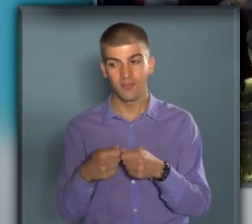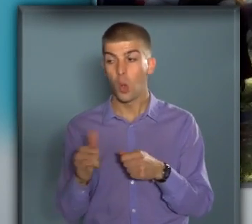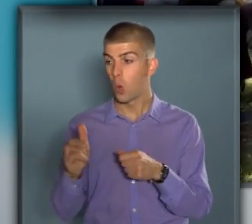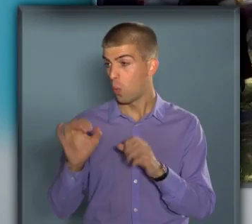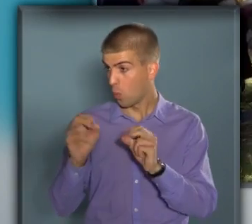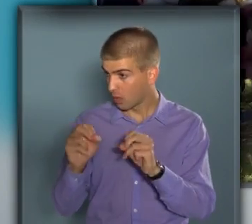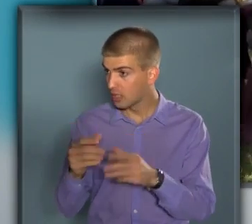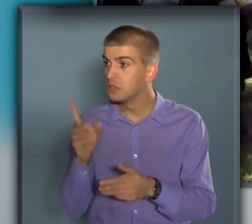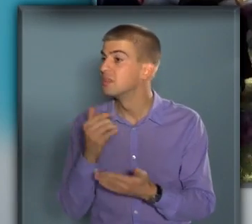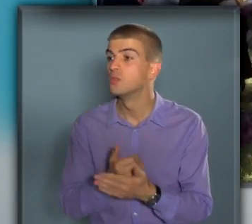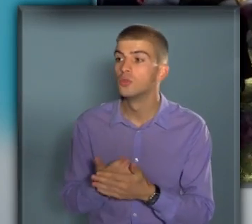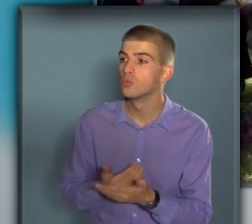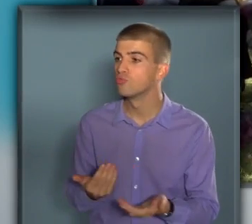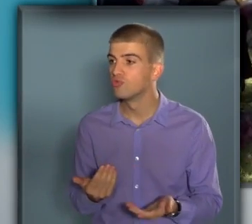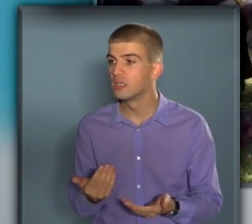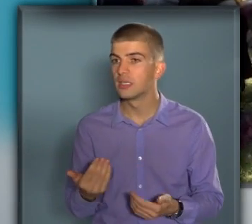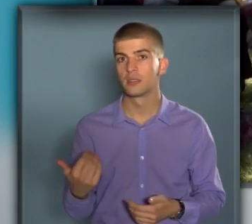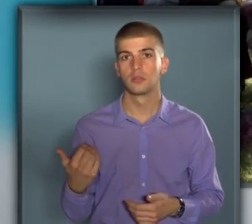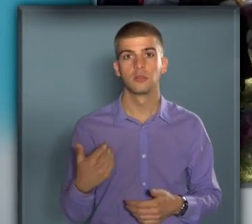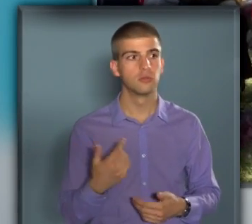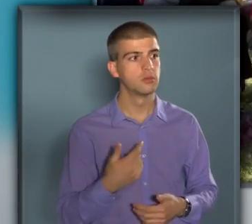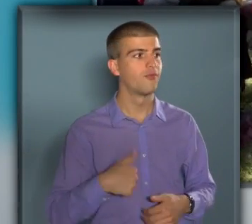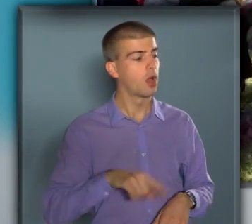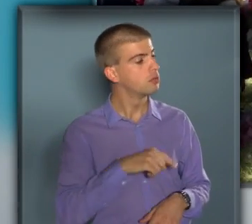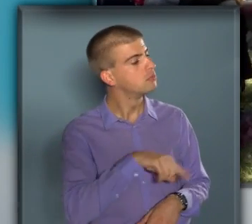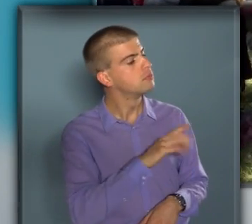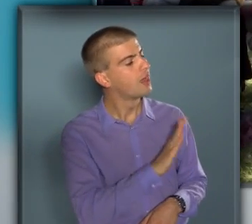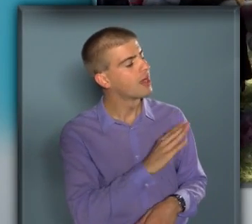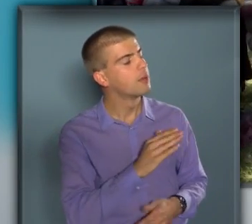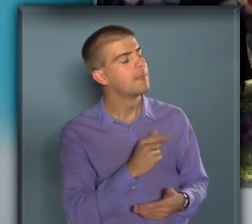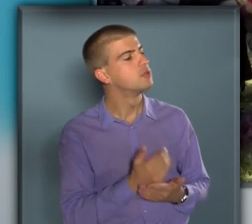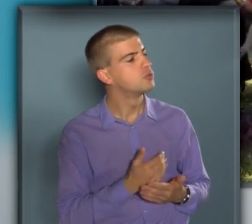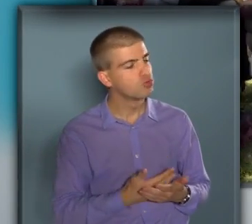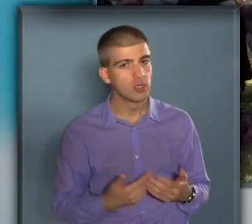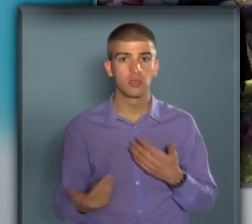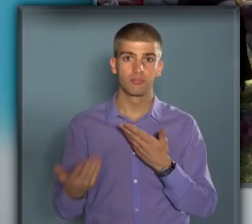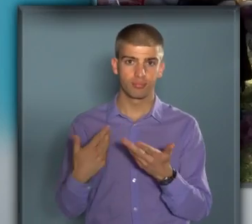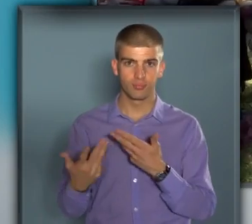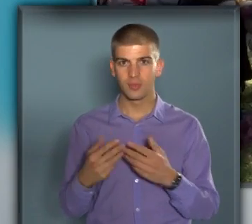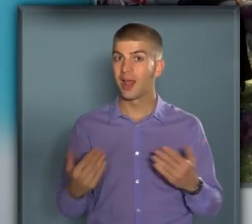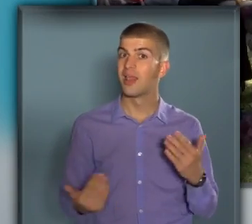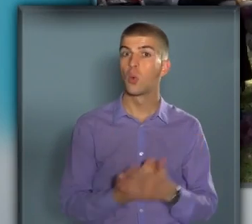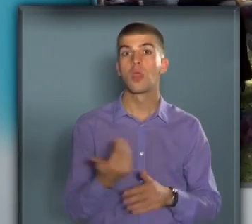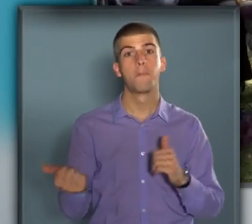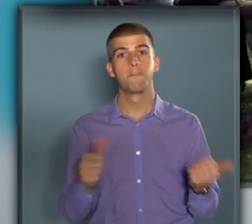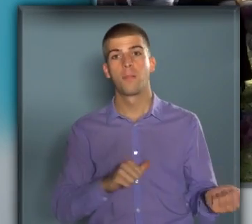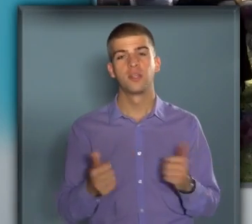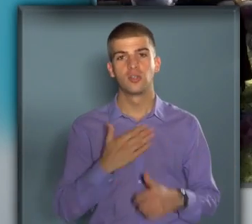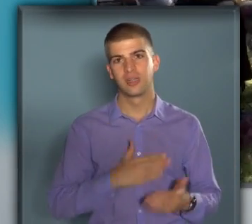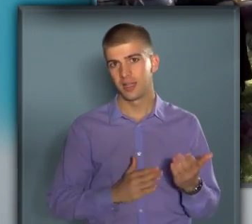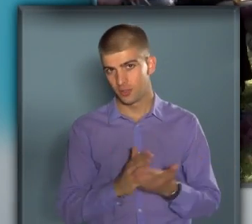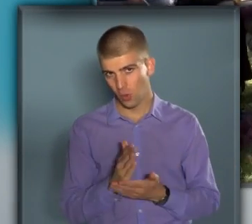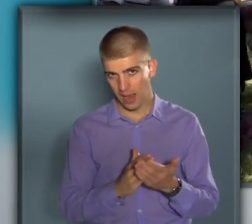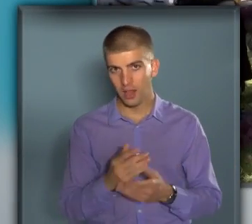tartani, megkérdezzük, mire van szükségünk. Ugye a legújabb fejlődés most a Baptista Szeretett Szolgálat